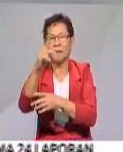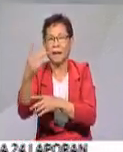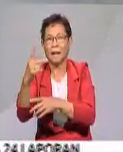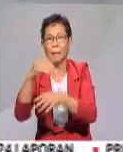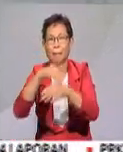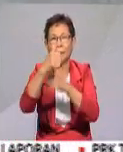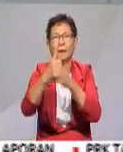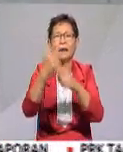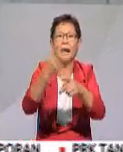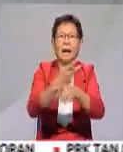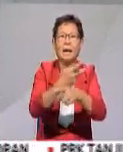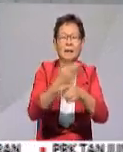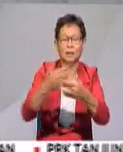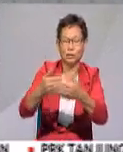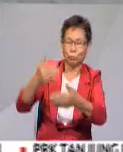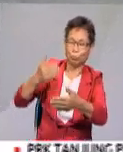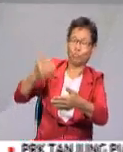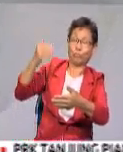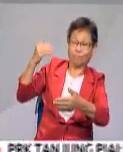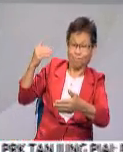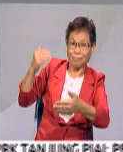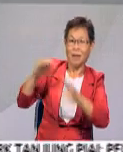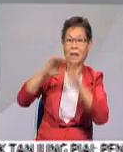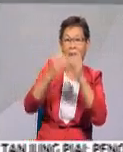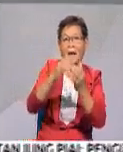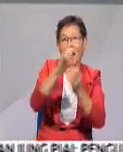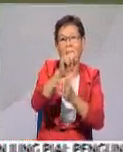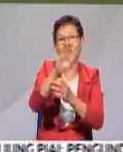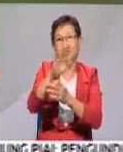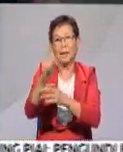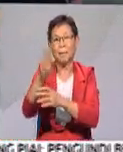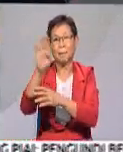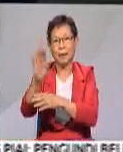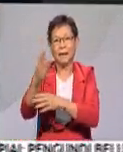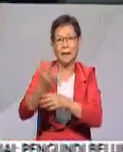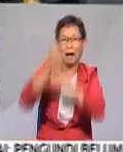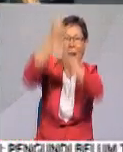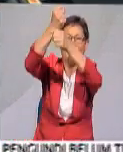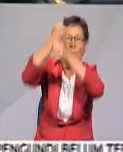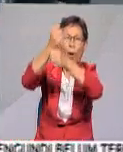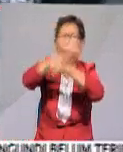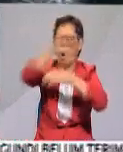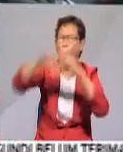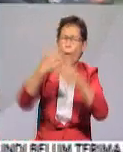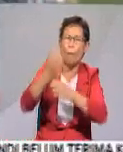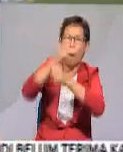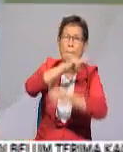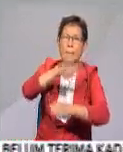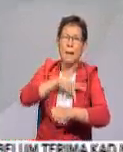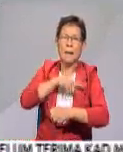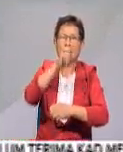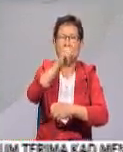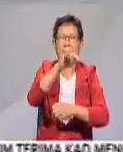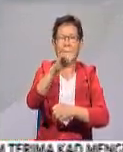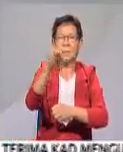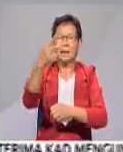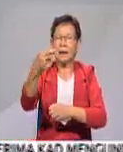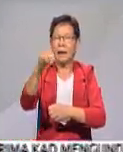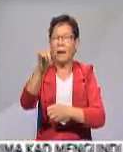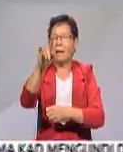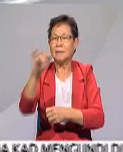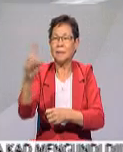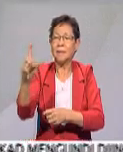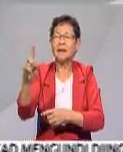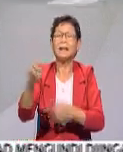1000 pada edisi sebelum ini. Bagi kelas SBK B, gelaran juara keseluruhan dimiliki Nik Hadi Nik